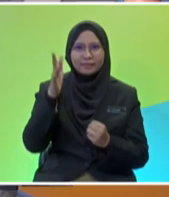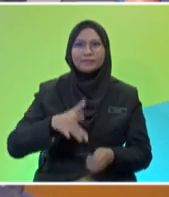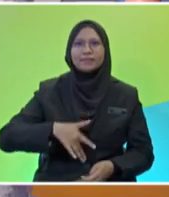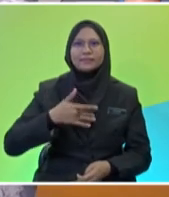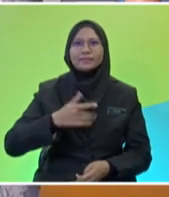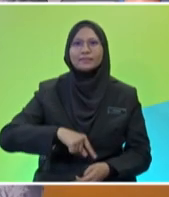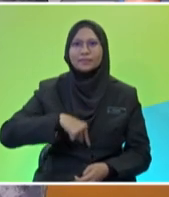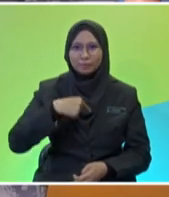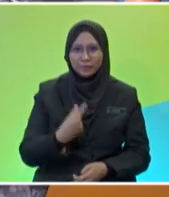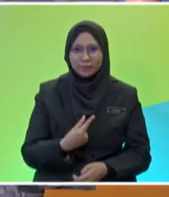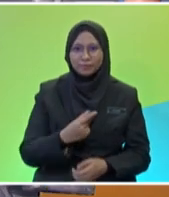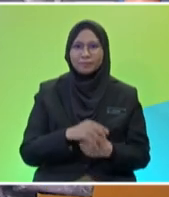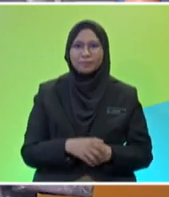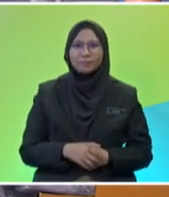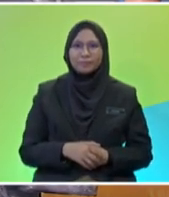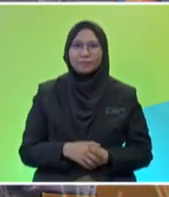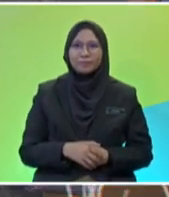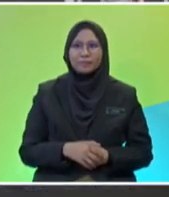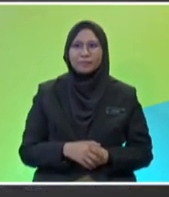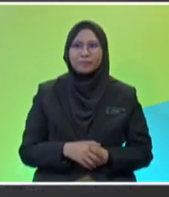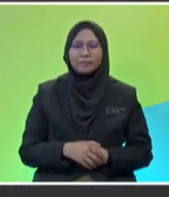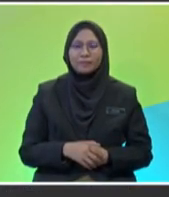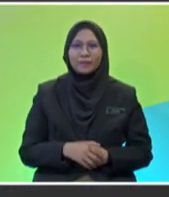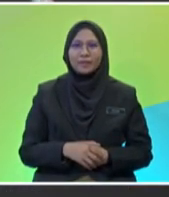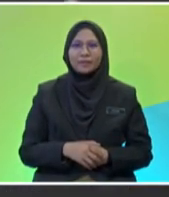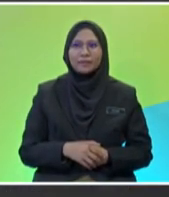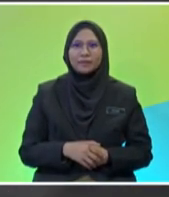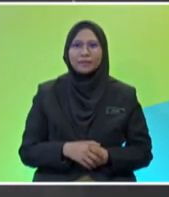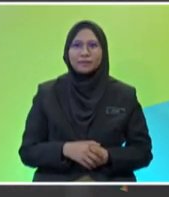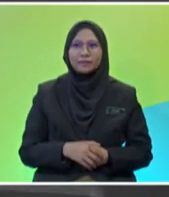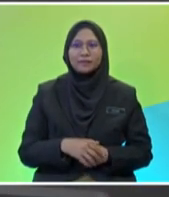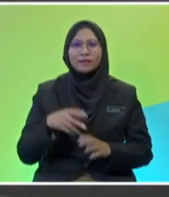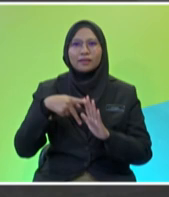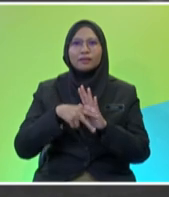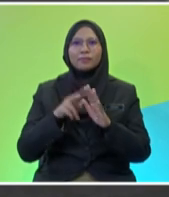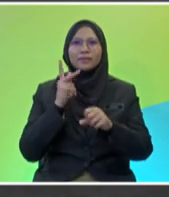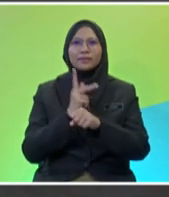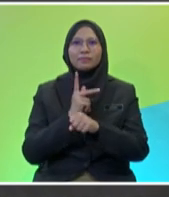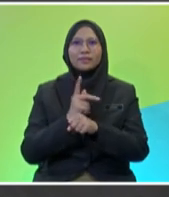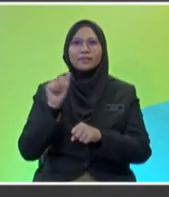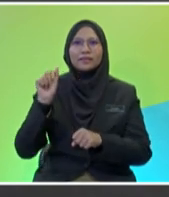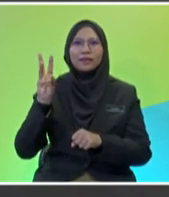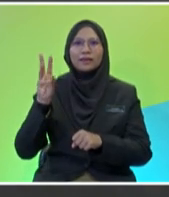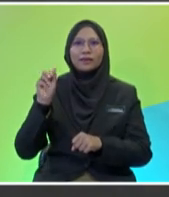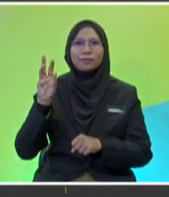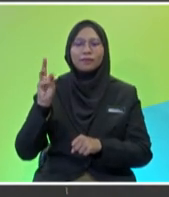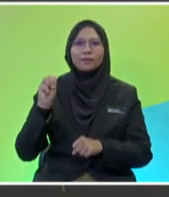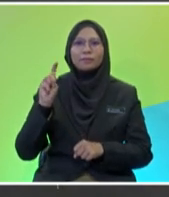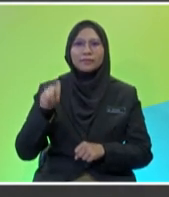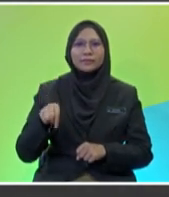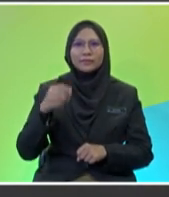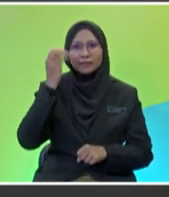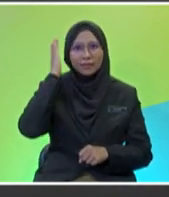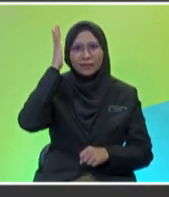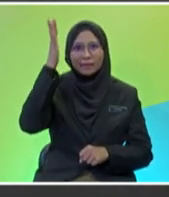kalau kita lihat ya kaki tangan awam yang terlatih di pasti menyalurkan pengetahuan mereka kepada rakyat agar dapat